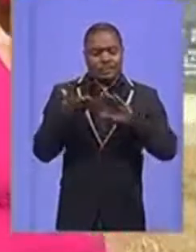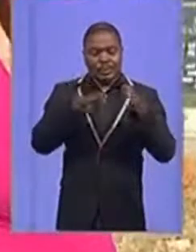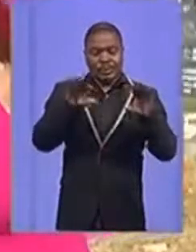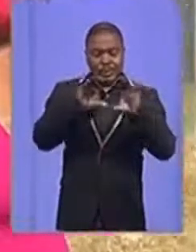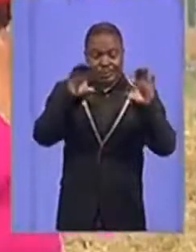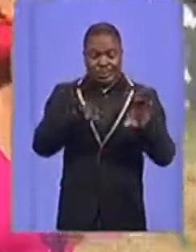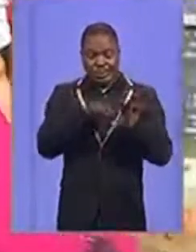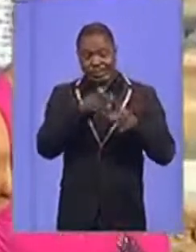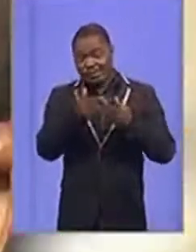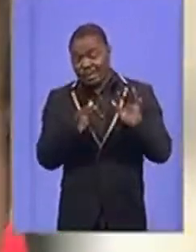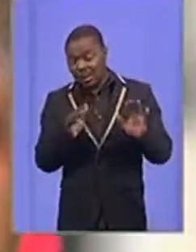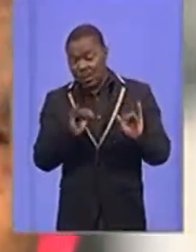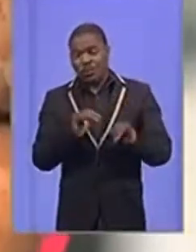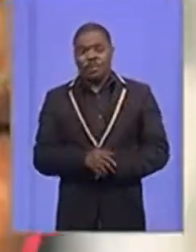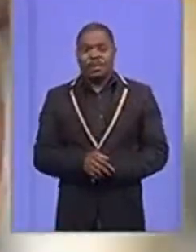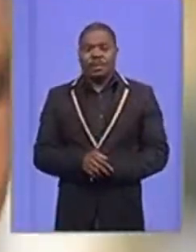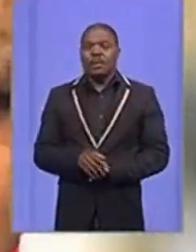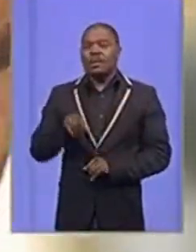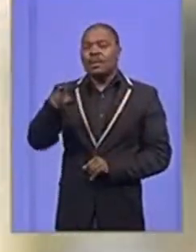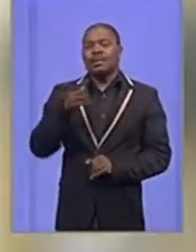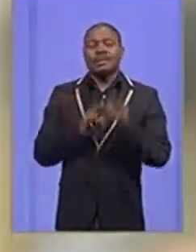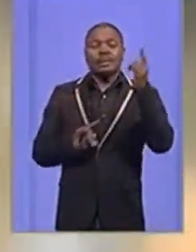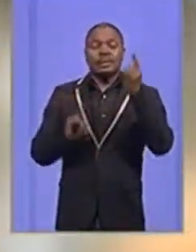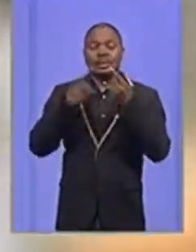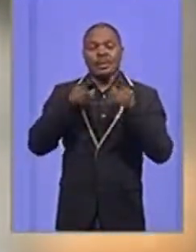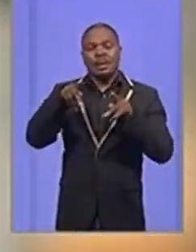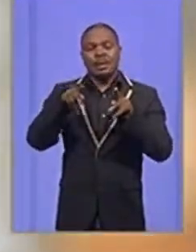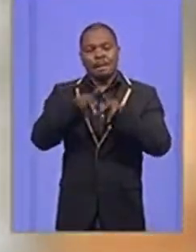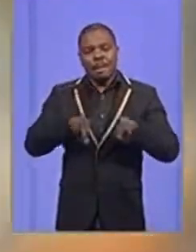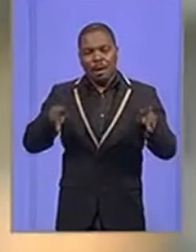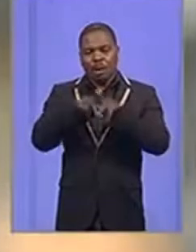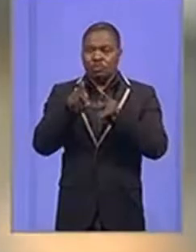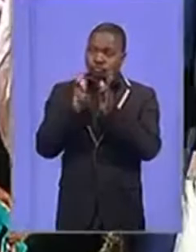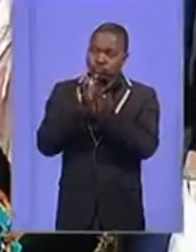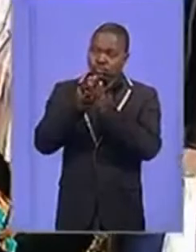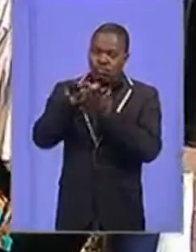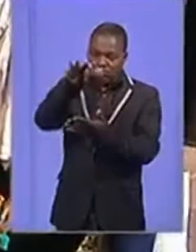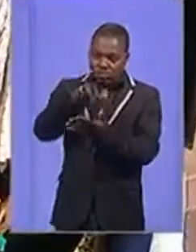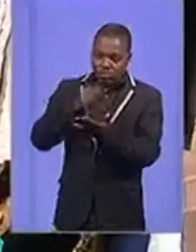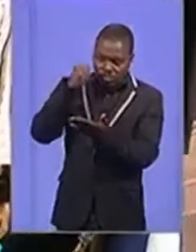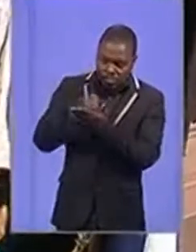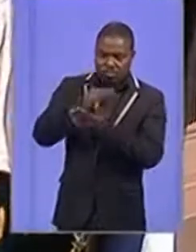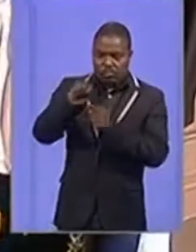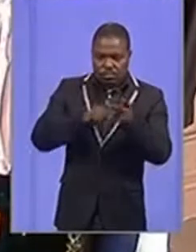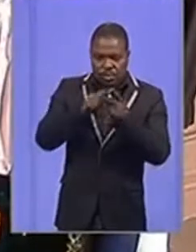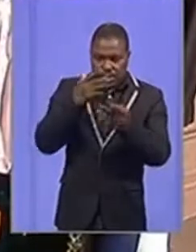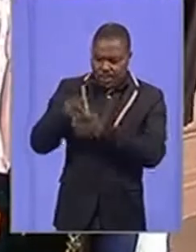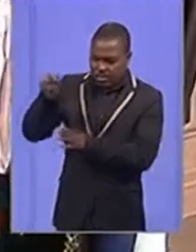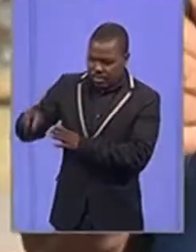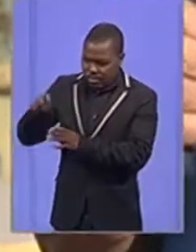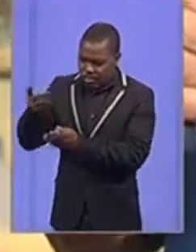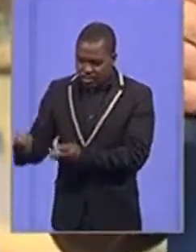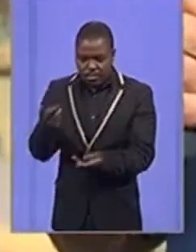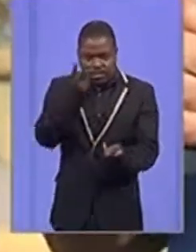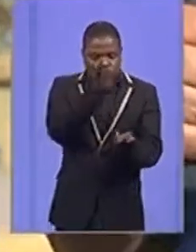Varsity Parks ba boditše malapa gore ba boele di-affidavit gore ba be le tumelelo ya go epolola lebitla la Moffat go yo mmoloka le papagwe. Ntho e